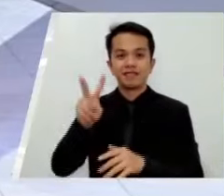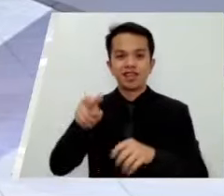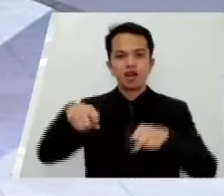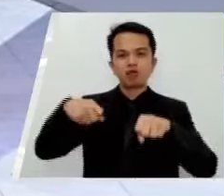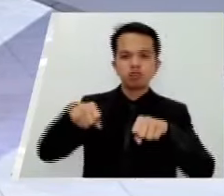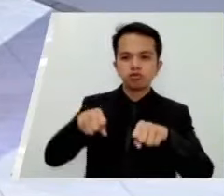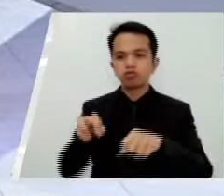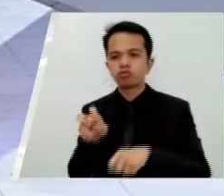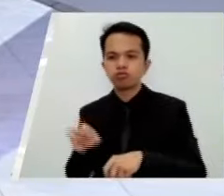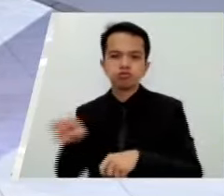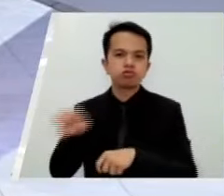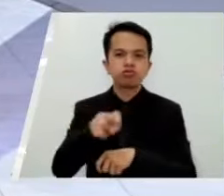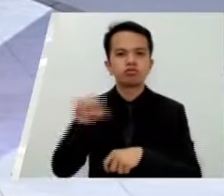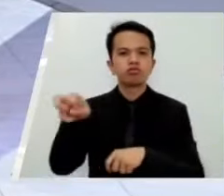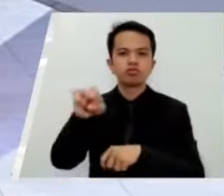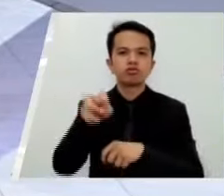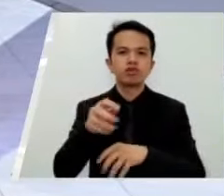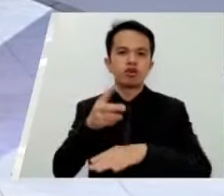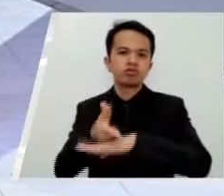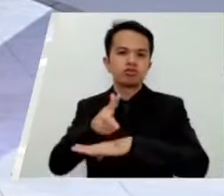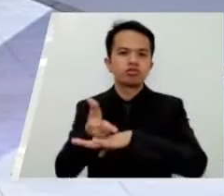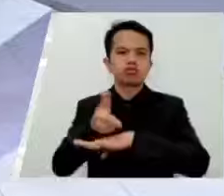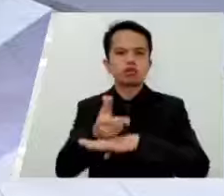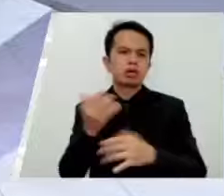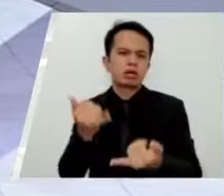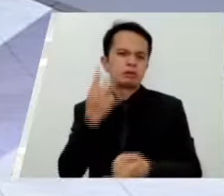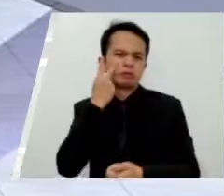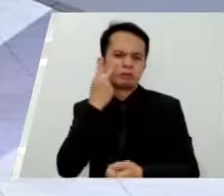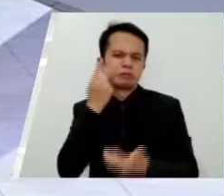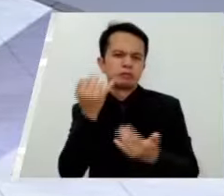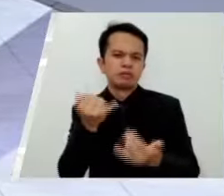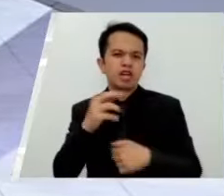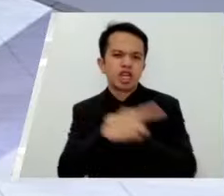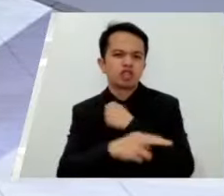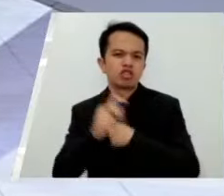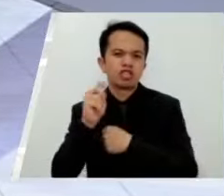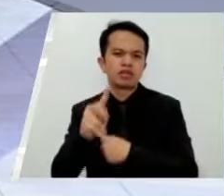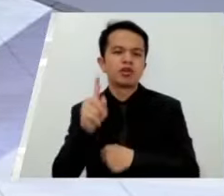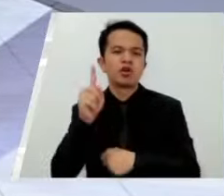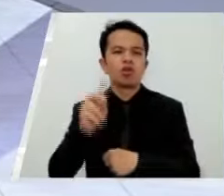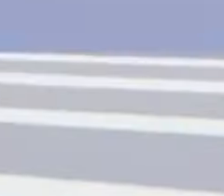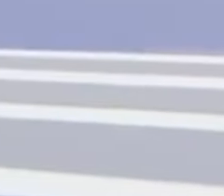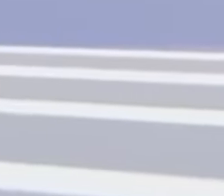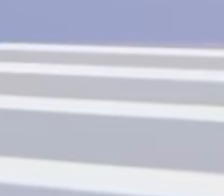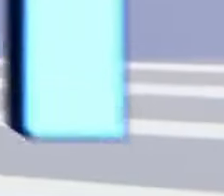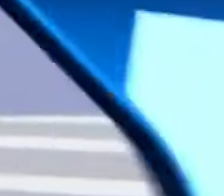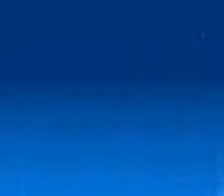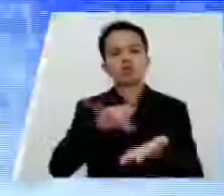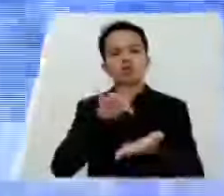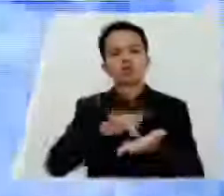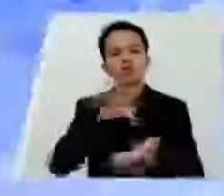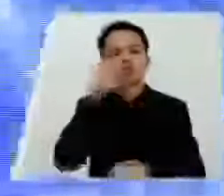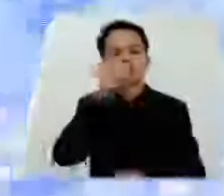activity, saksi si Ivy Hernando ng GMA Regional TV 1 North Central Luzon.